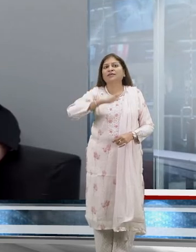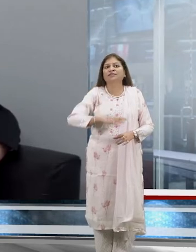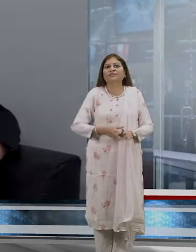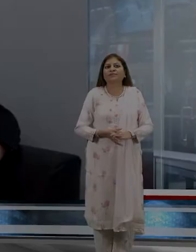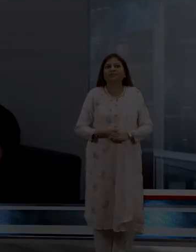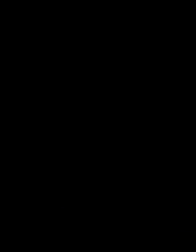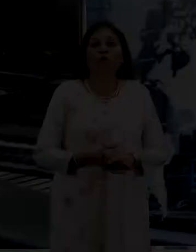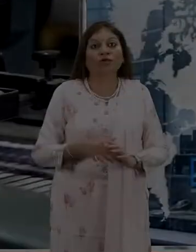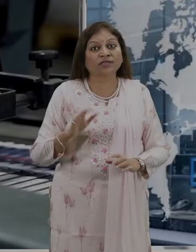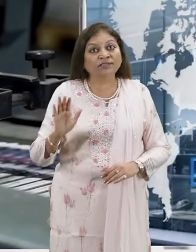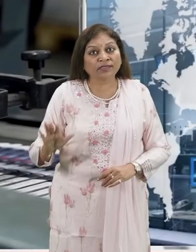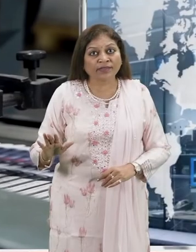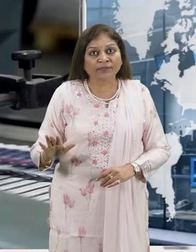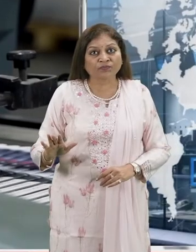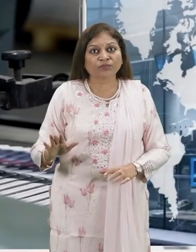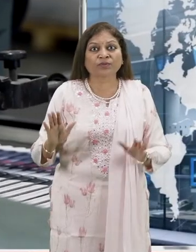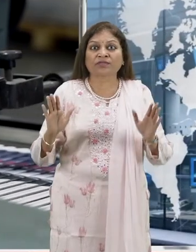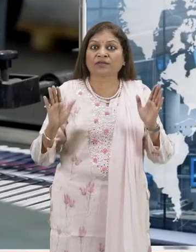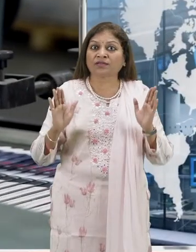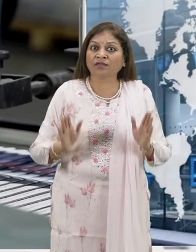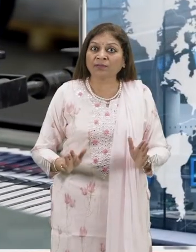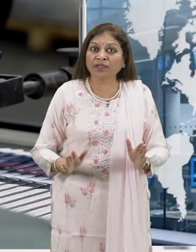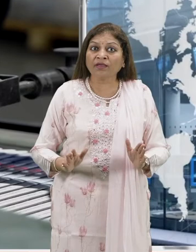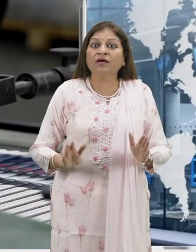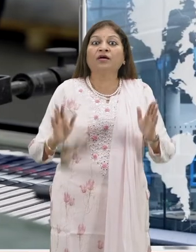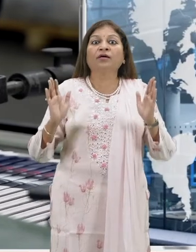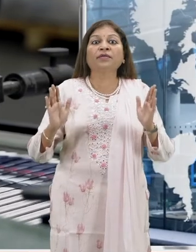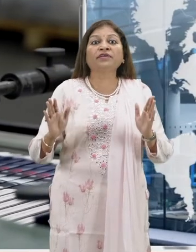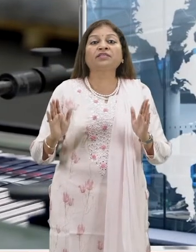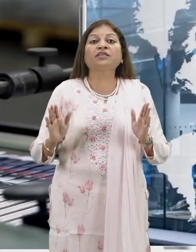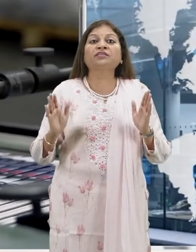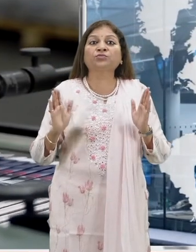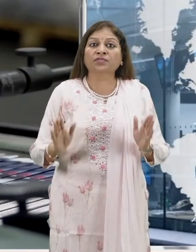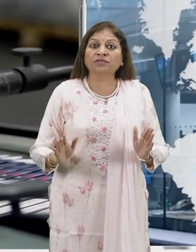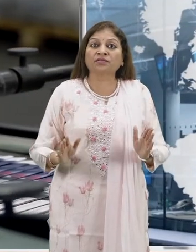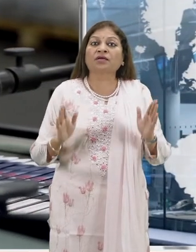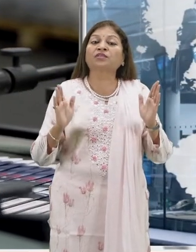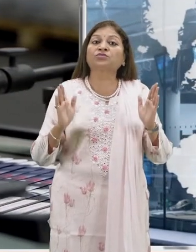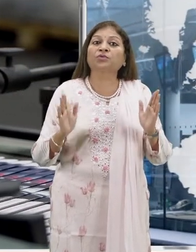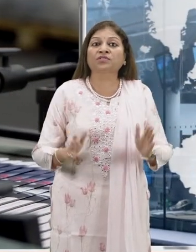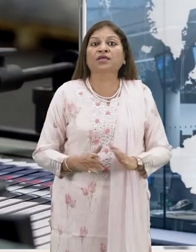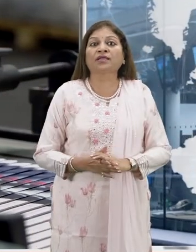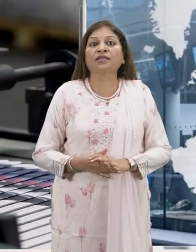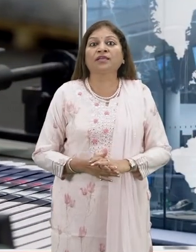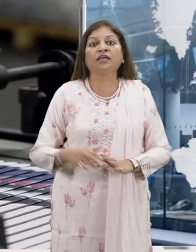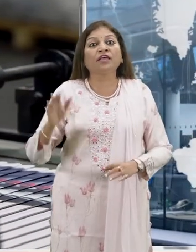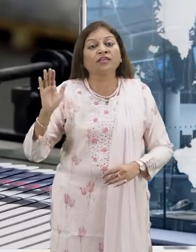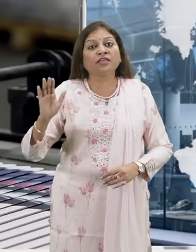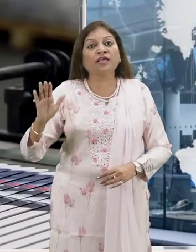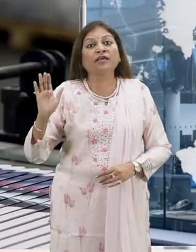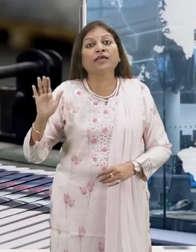सीख लिया था और इसीलिए पत्रकारिता में अभिव्यक्ति की स्वतंत्रता की सुरक्षा के